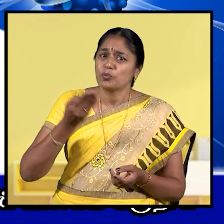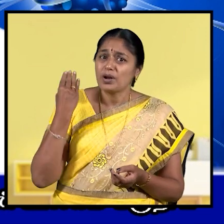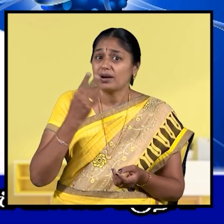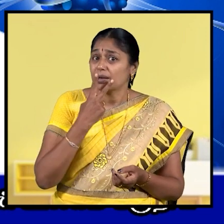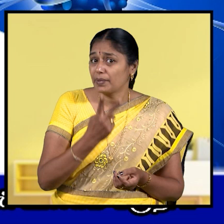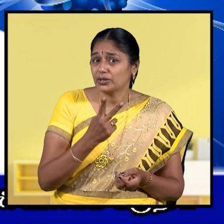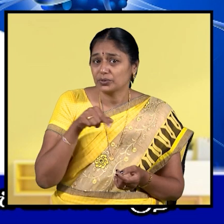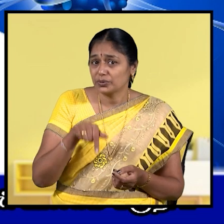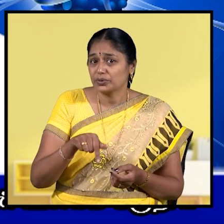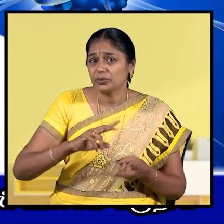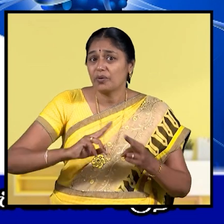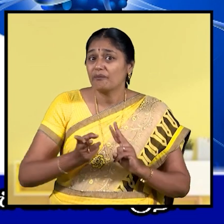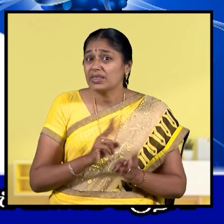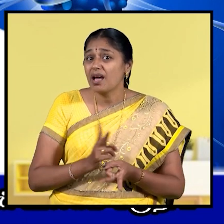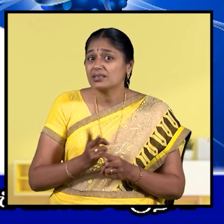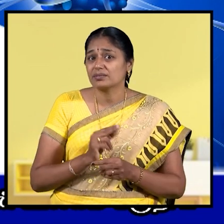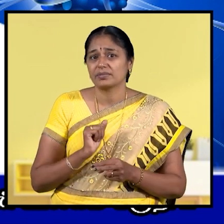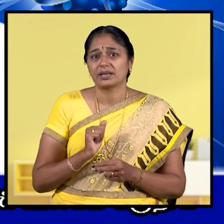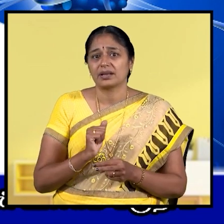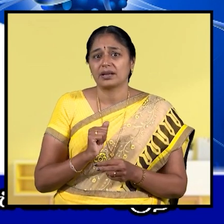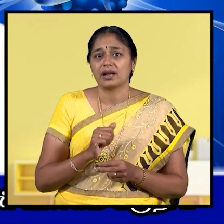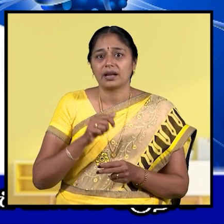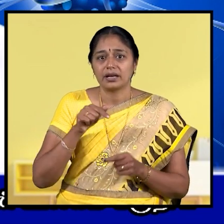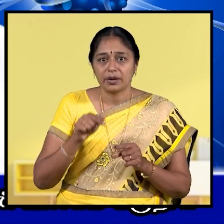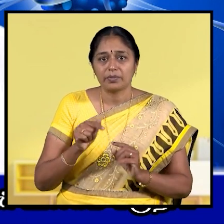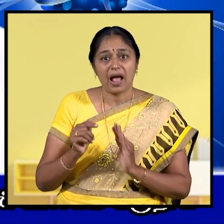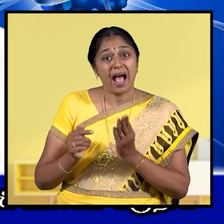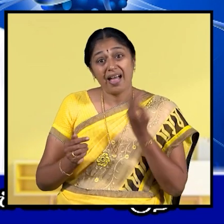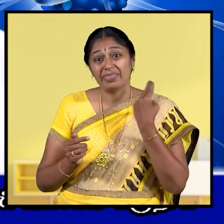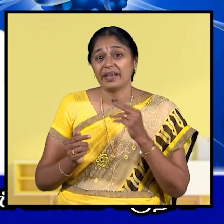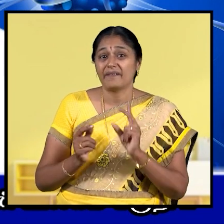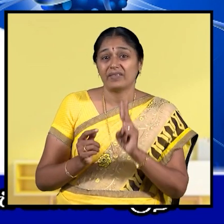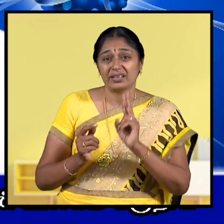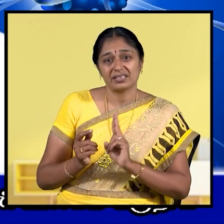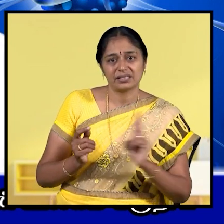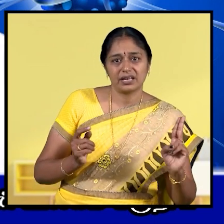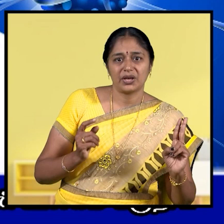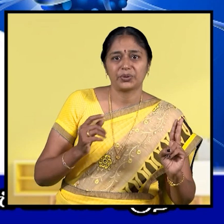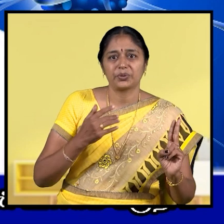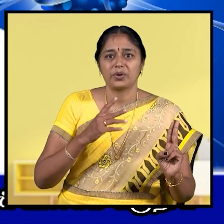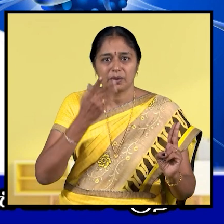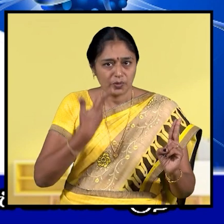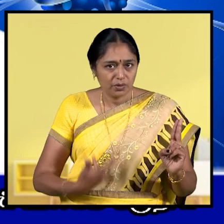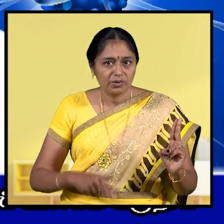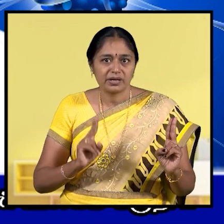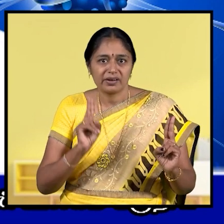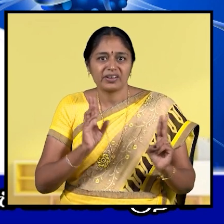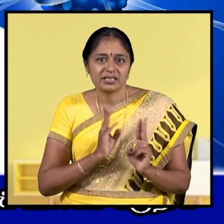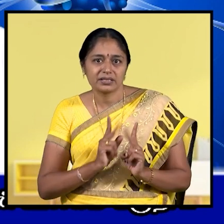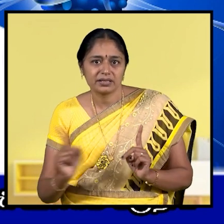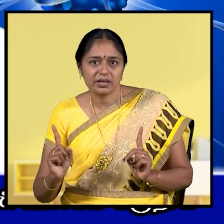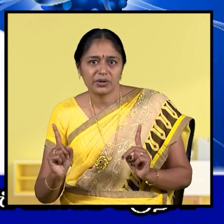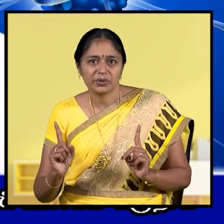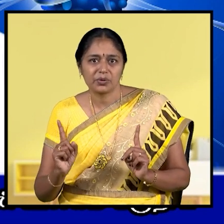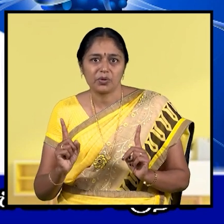வித்தியாசம்னா, அந்த வைரஸ் உடம்புள்ளார் தனியாக இருக்கும், நம்ம உடம்புல இருக்கிற வெள்ளை அணுக்கள் தனியாக இருக்கும். இது ரெண்டும் ஒன்றோட ஒன்று என்னாச்சும் போராடி ரெண்டில் எது ஜெயிக்குதுன்னு பார்க்கும். வெள்ளை